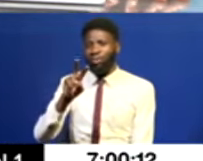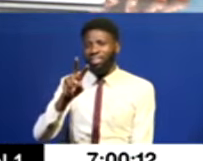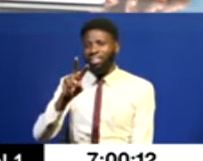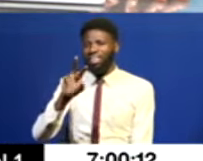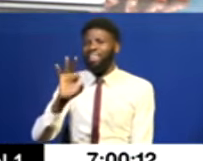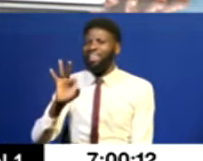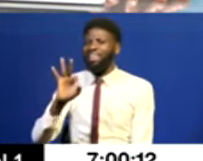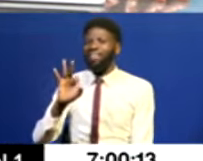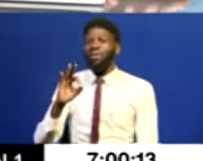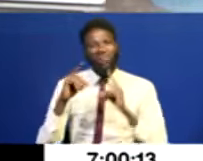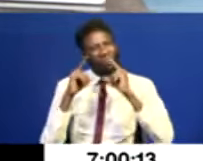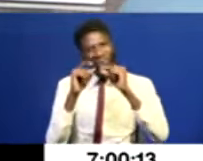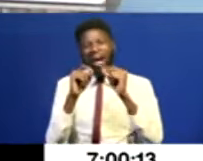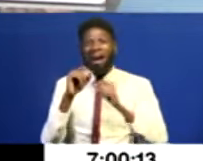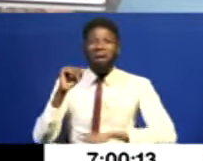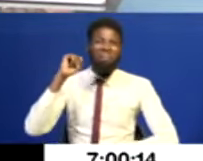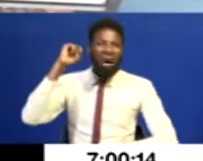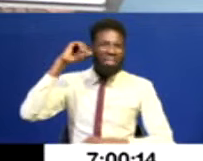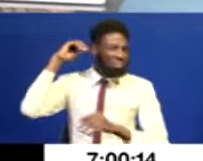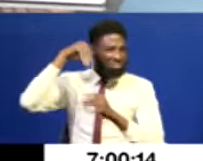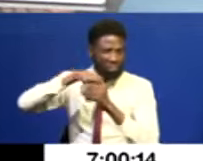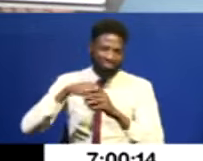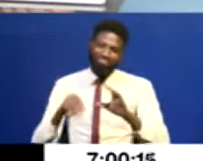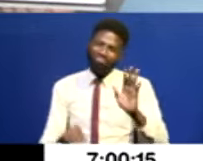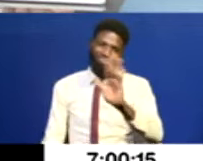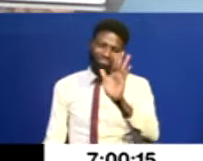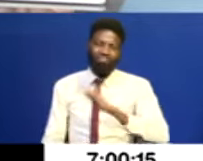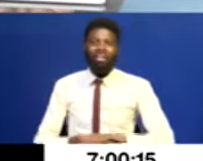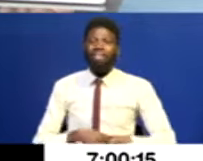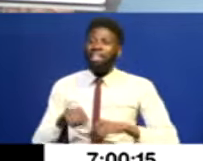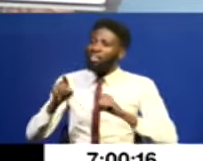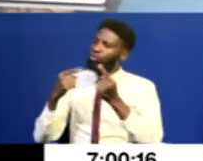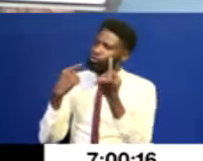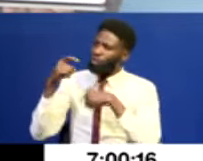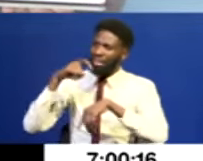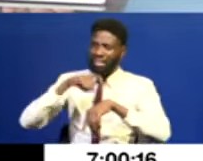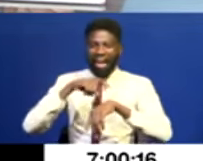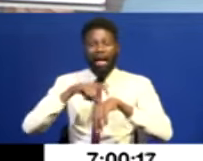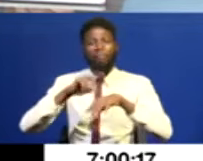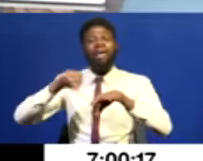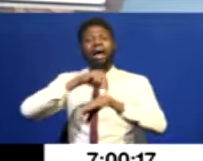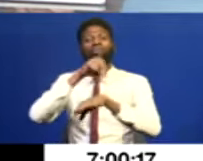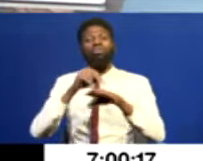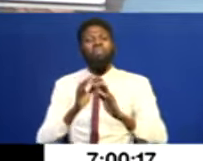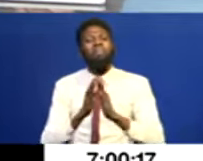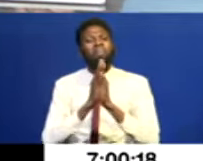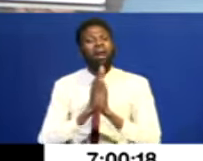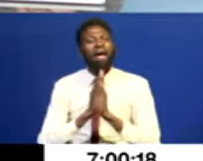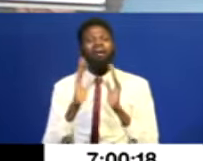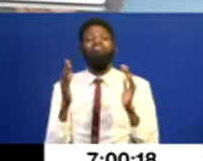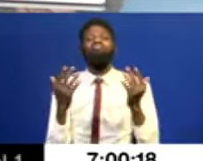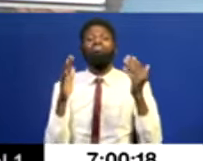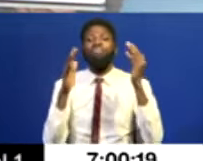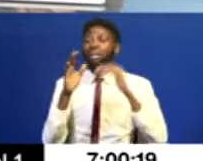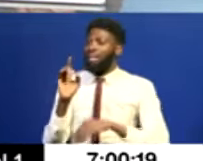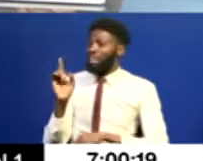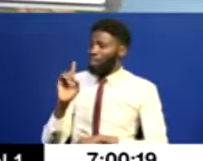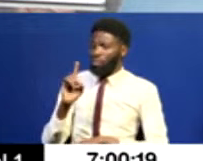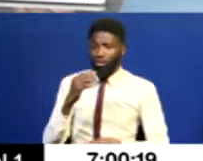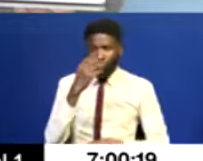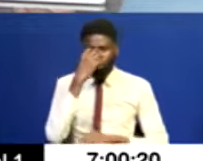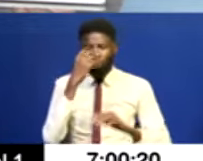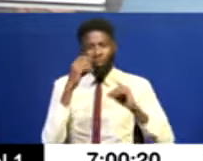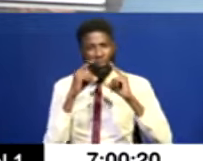suala hilo. Akizungumza kwenye hafla ya 20 ya maombi ya kitaifa jijini Nairobi, Ruto alitoa wito wa uhakiki huru wa